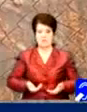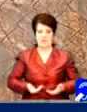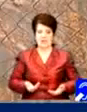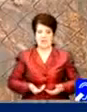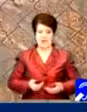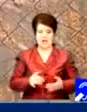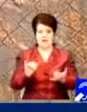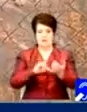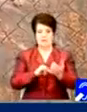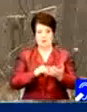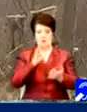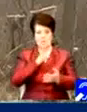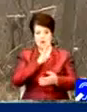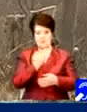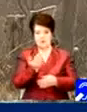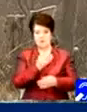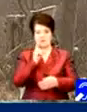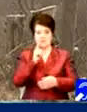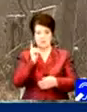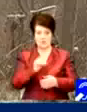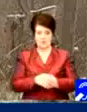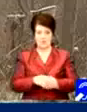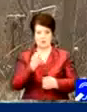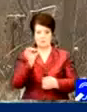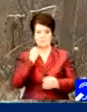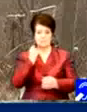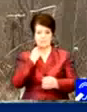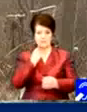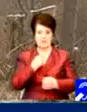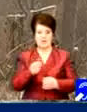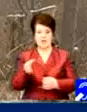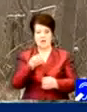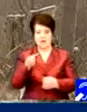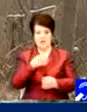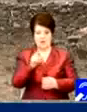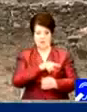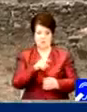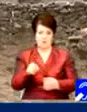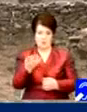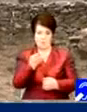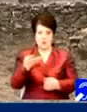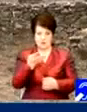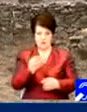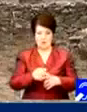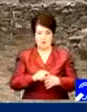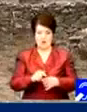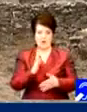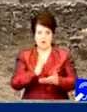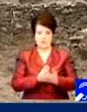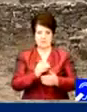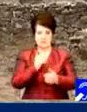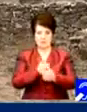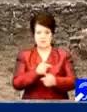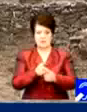în concubinaj cu mama unuia dintre minori. După ce au consumat împreună alcool, între victimă și cei patru inculpați s-a iscat o ceartă